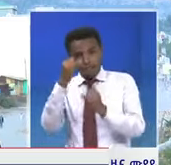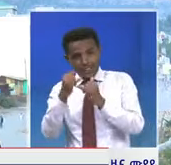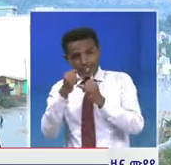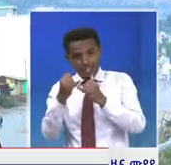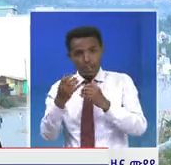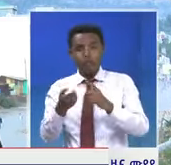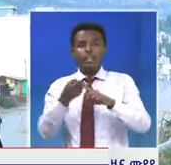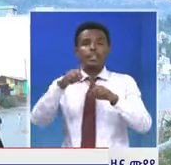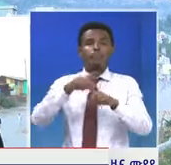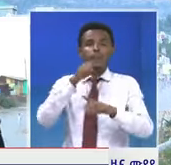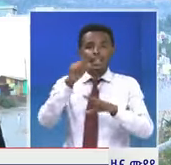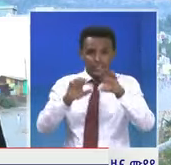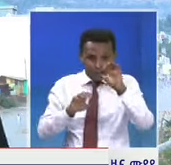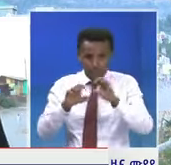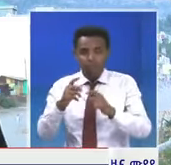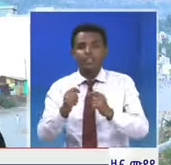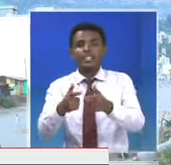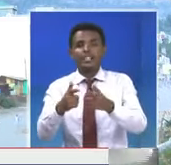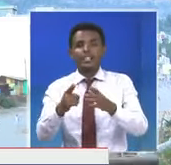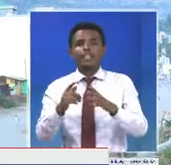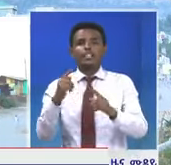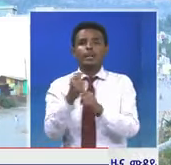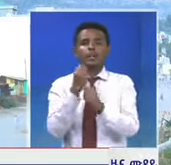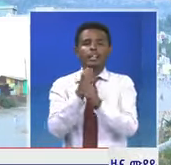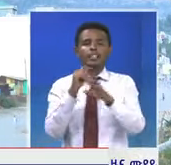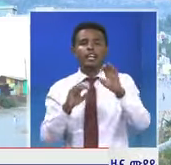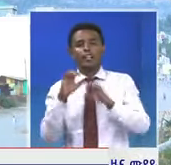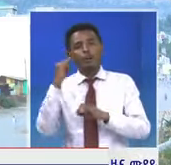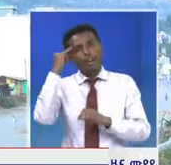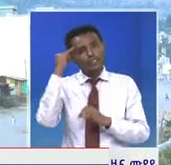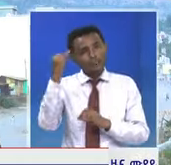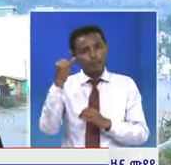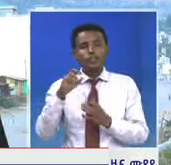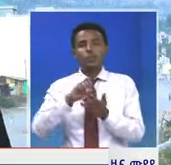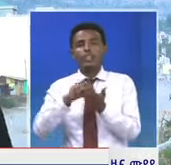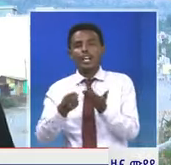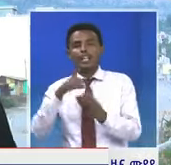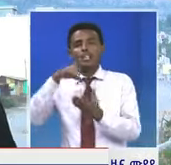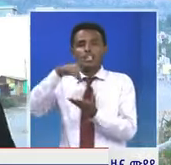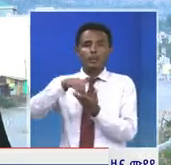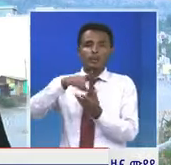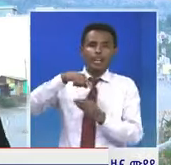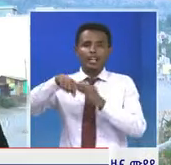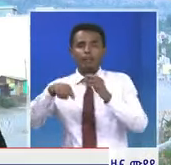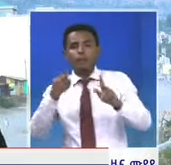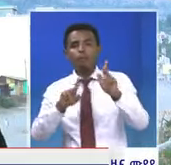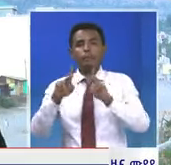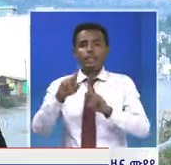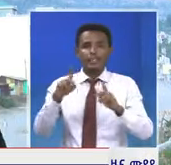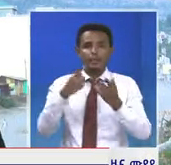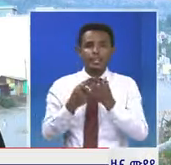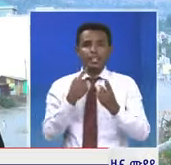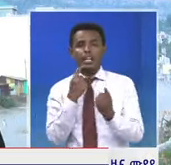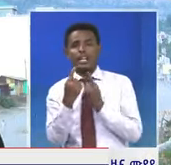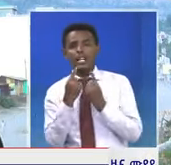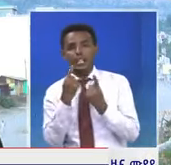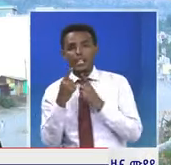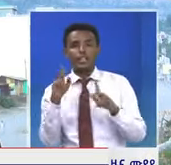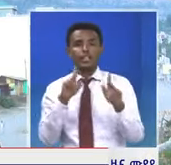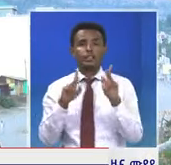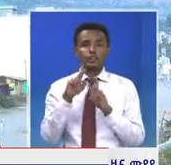እንዳይመለስ የማፋጠን ተግባራትን እናከናውናለን የሚል ሐሳብ ነው። እንግዲህ ወልዲያ ከተማና አካባቢው ማህበረሰብ ያናገርናቸው